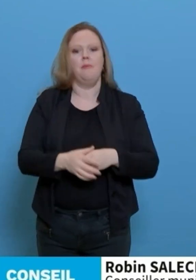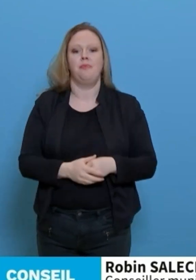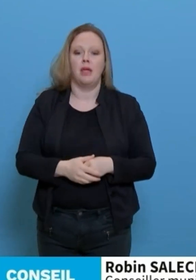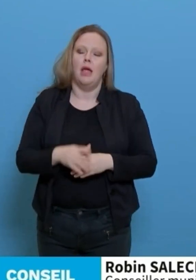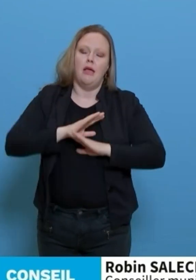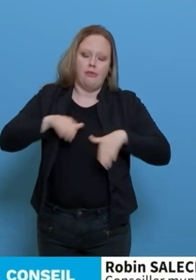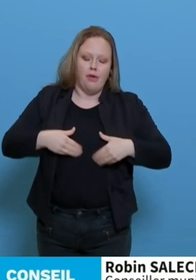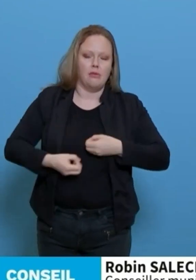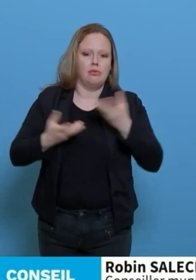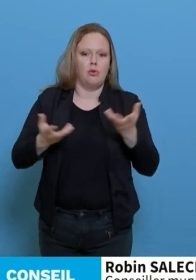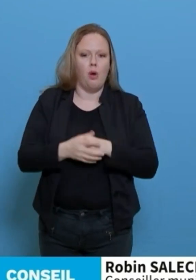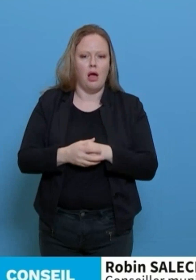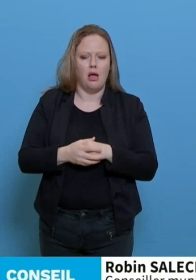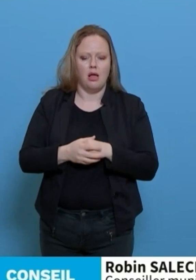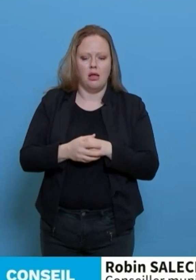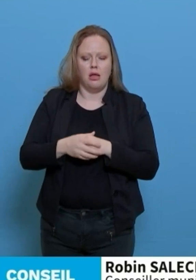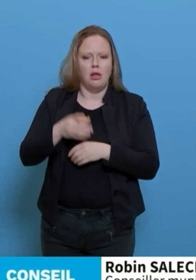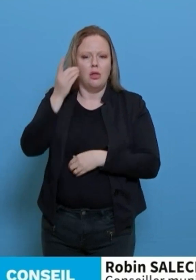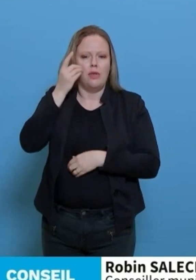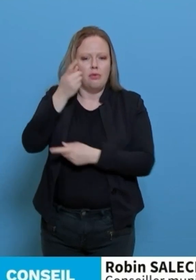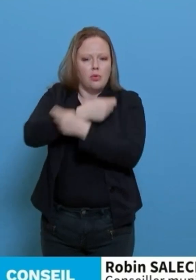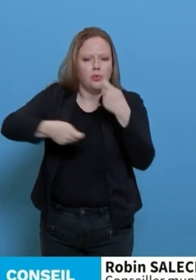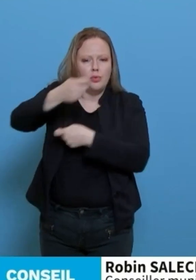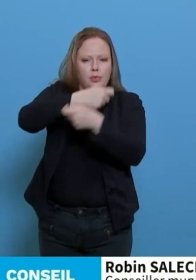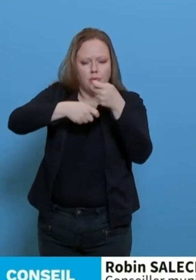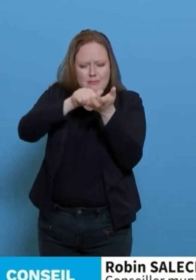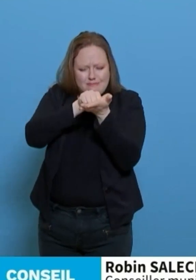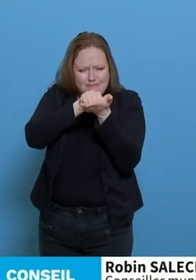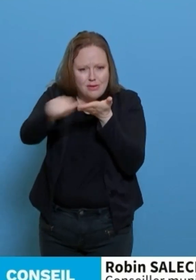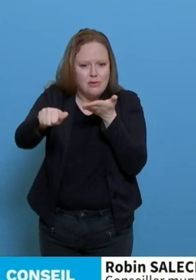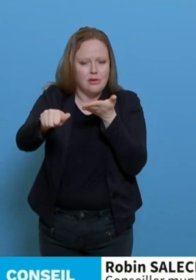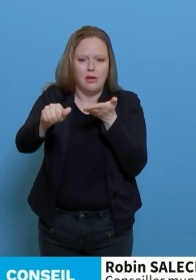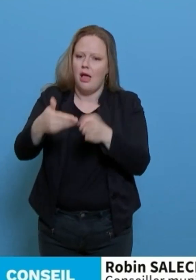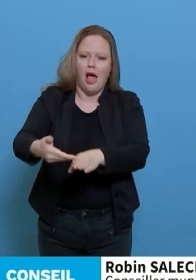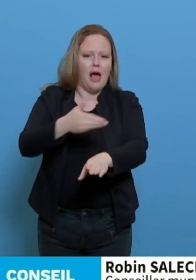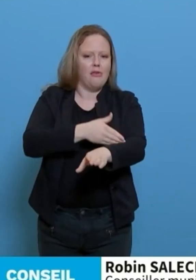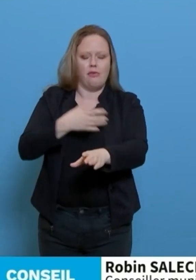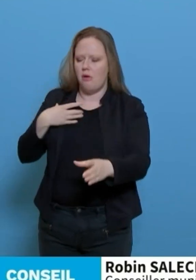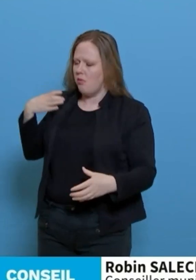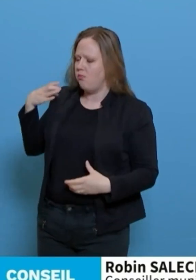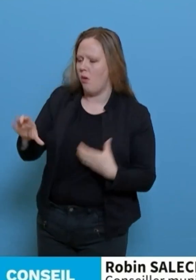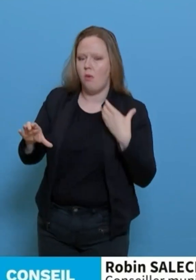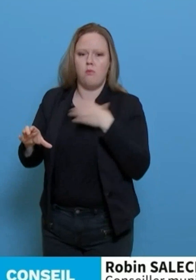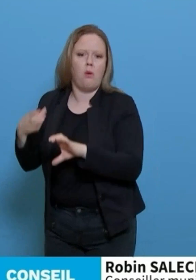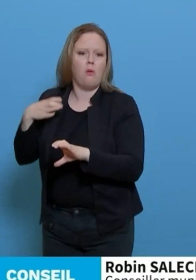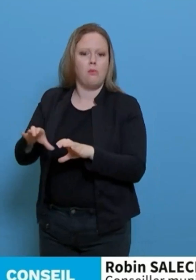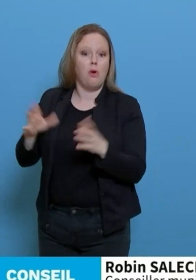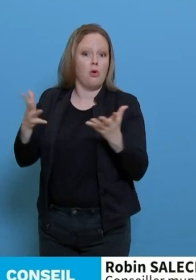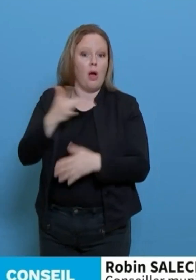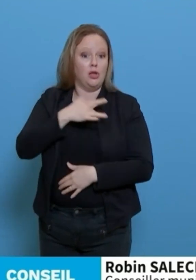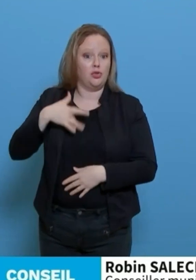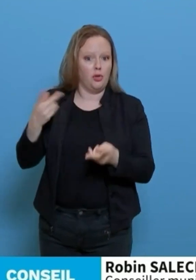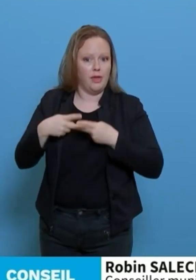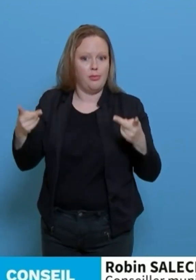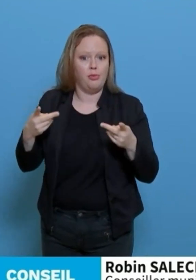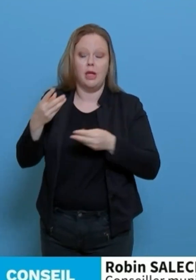nous ne pourrons combattre à la racine les maux du narcotrafic sans un choc d'investissement en matière de santé publique notamment, ou encore